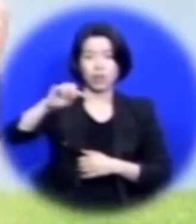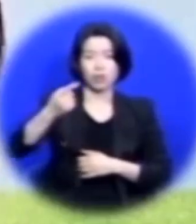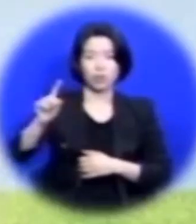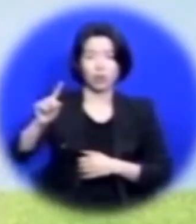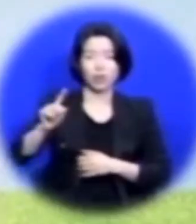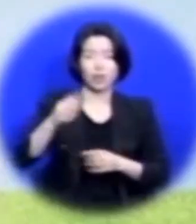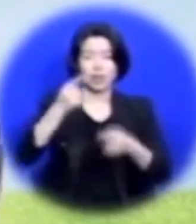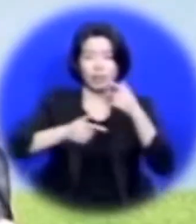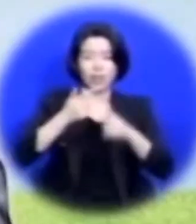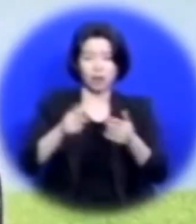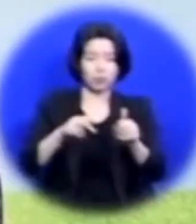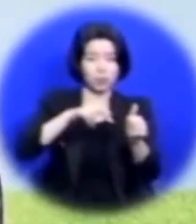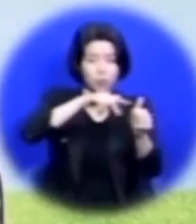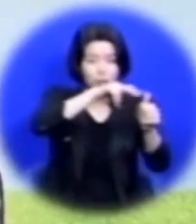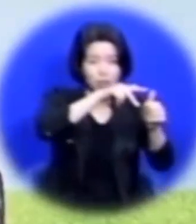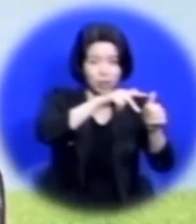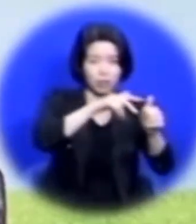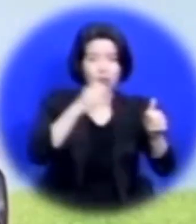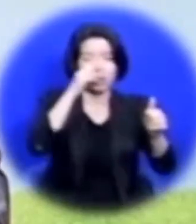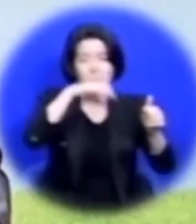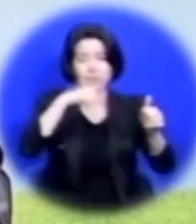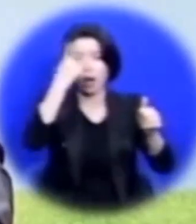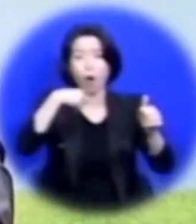그냥 얼굴이라도 한번 보려고